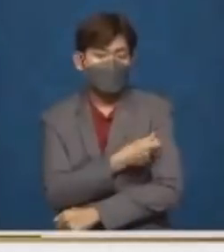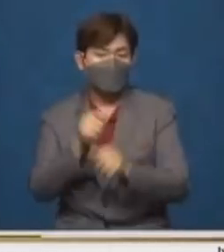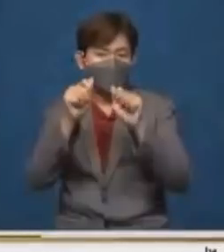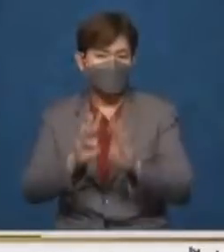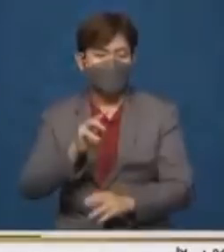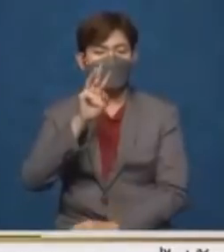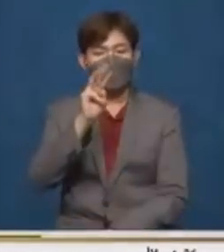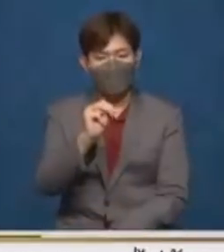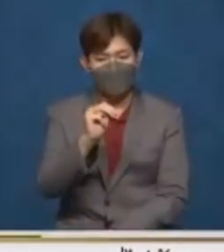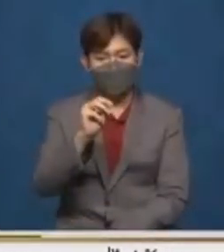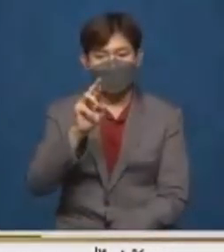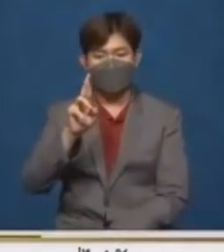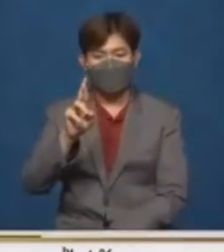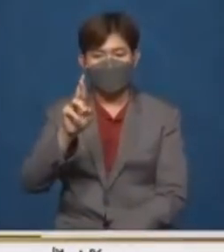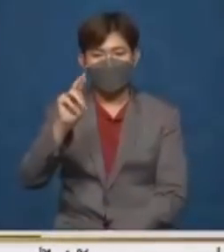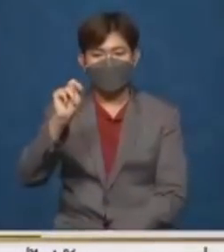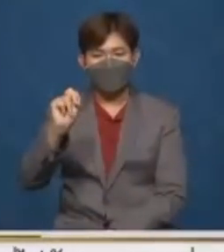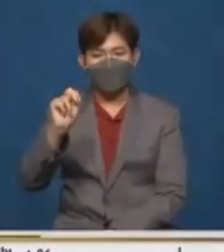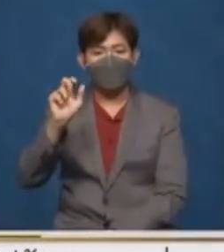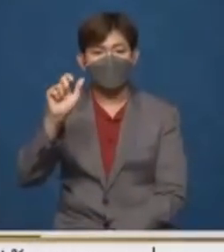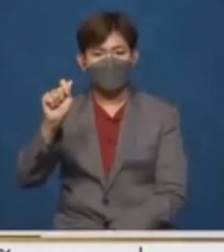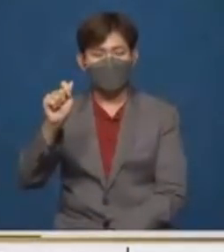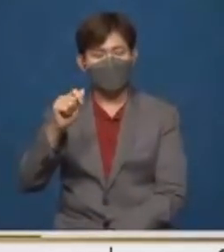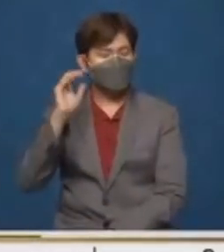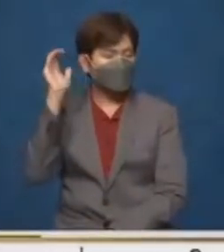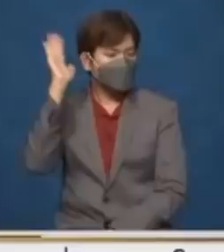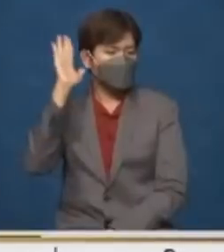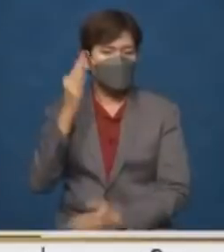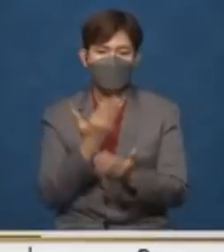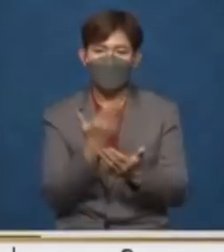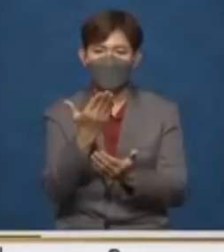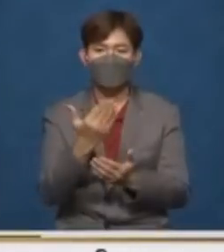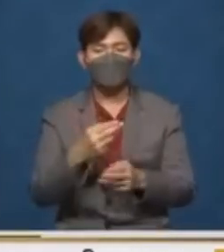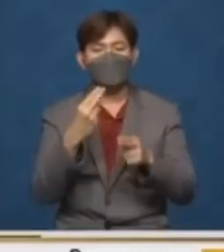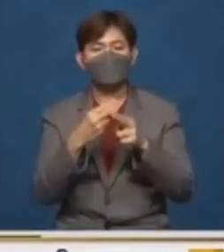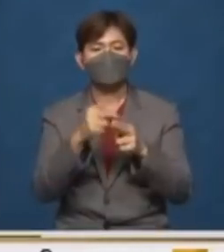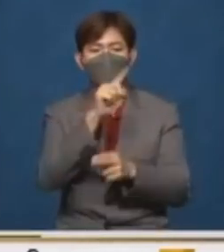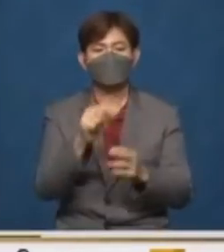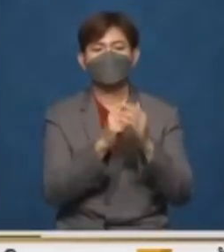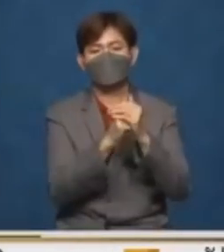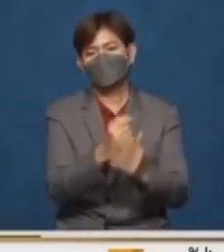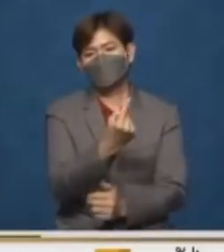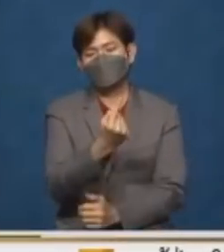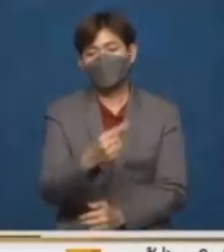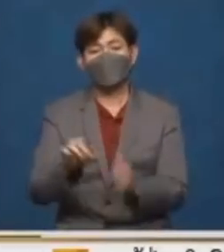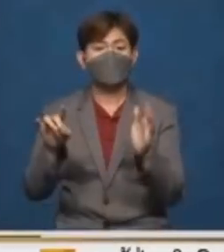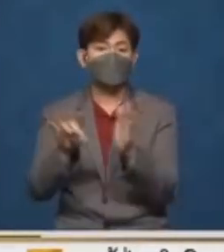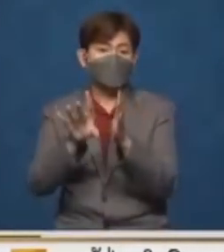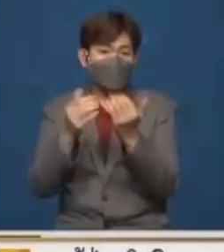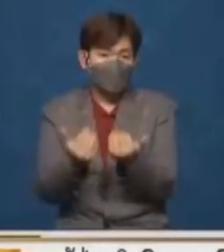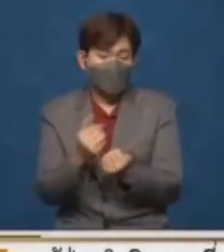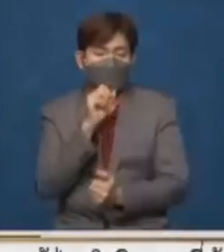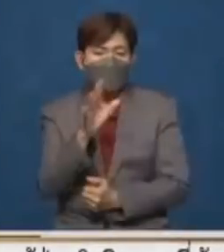ท่านไม่ฟังครับท่านก็อย่เดินหนาซื้ชนโวัสุดท้ายที่ DRIบอกวาวัคซีนชินโวัก